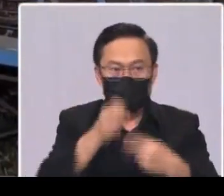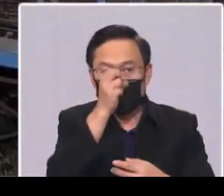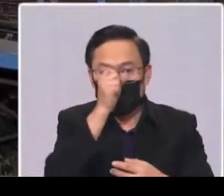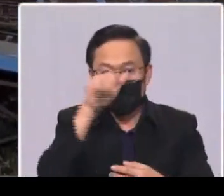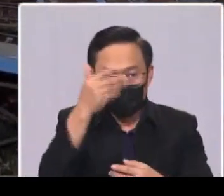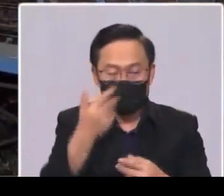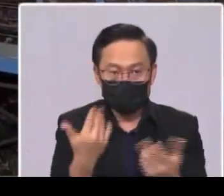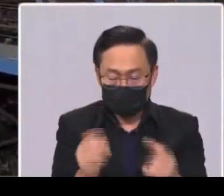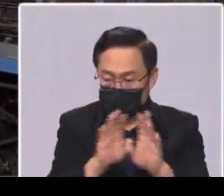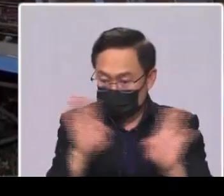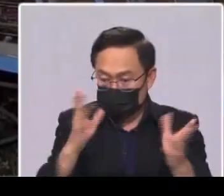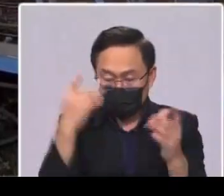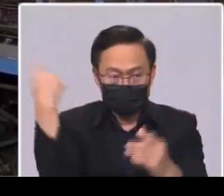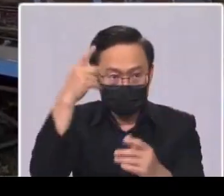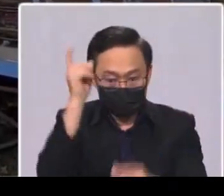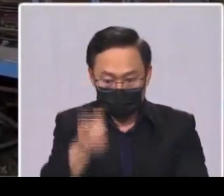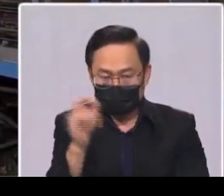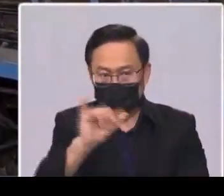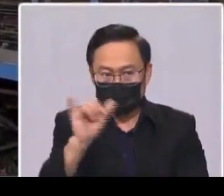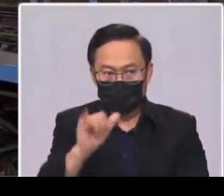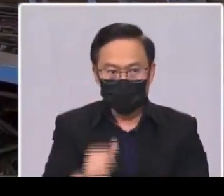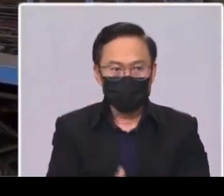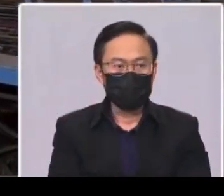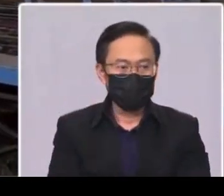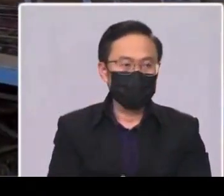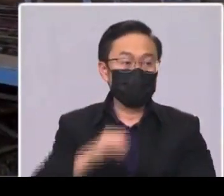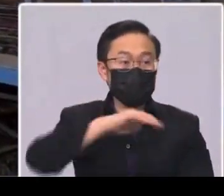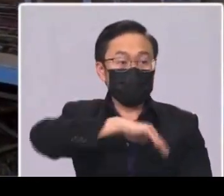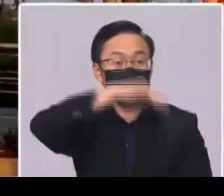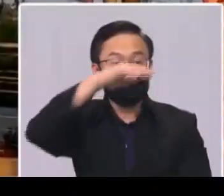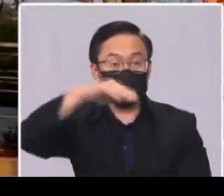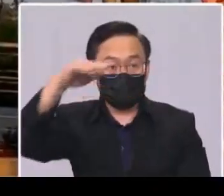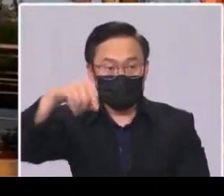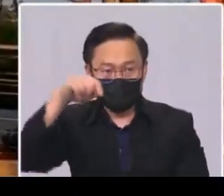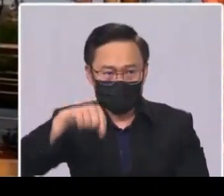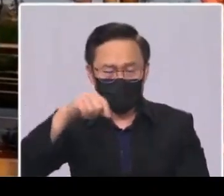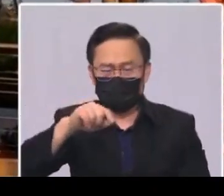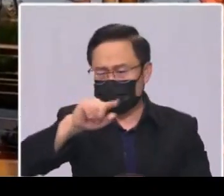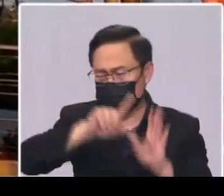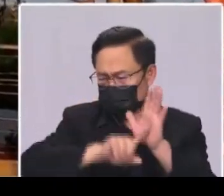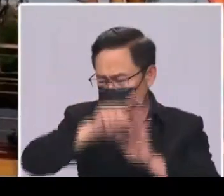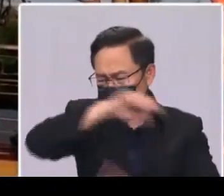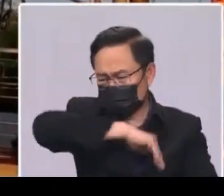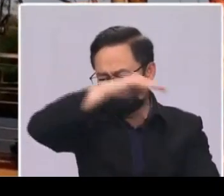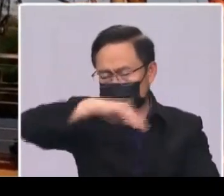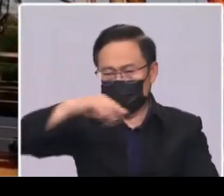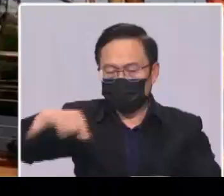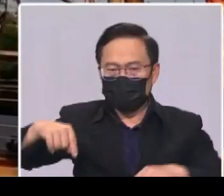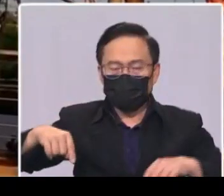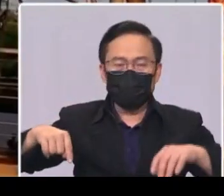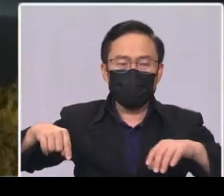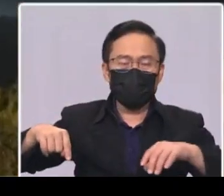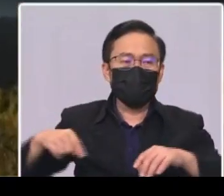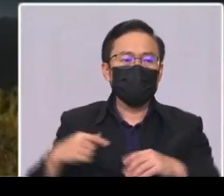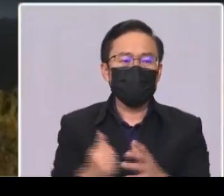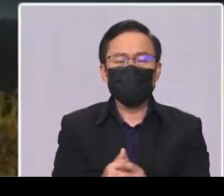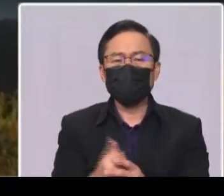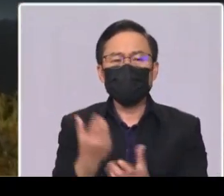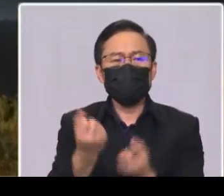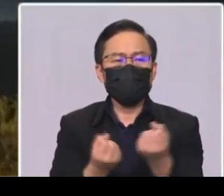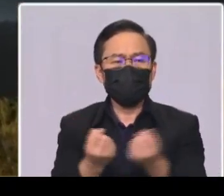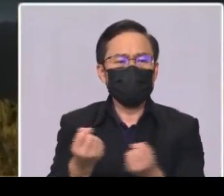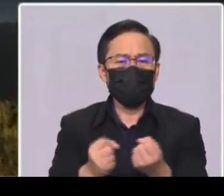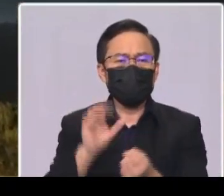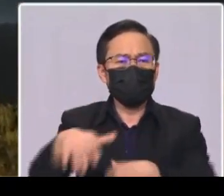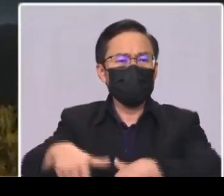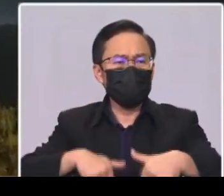ยอดภูบ่อบิดมันสูงคุณผู้ชมคะแต่เขาจะมีรถอีแต๊กของชุมชนให้บริการคนละ 60บาทนะหลังจาก